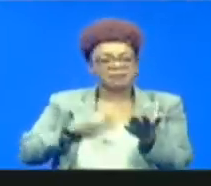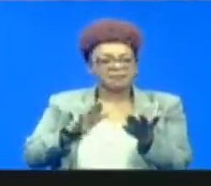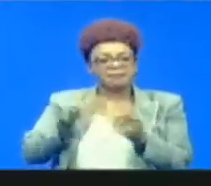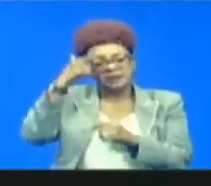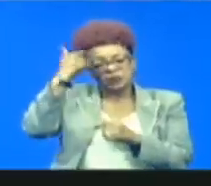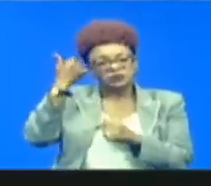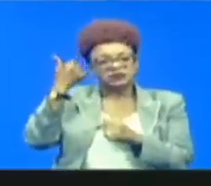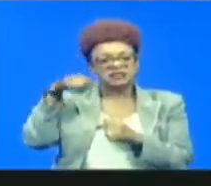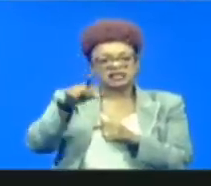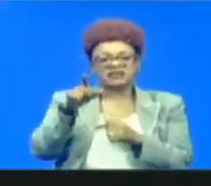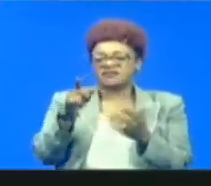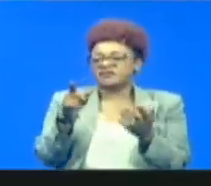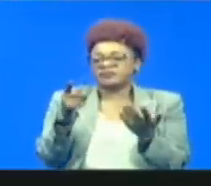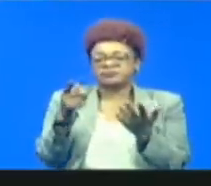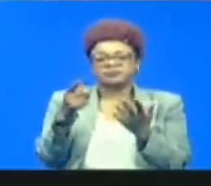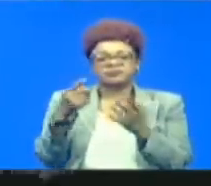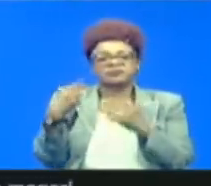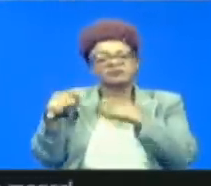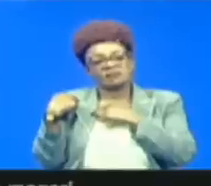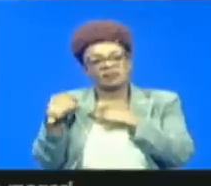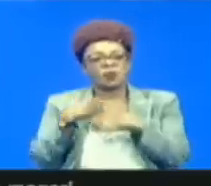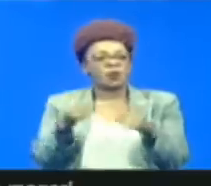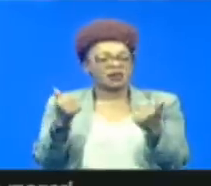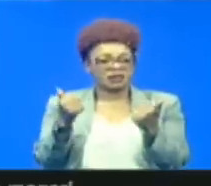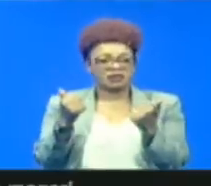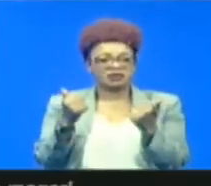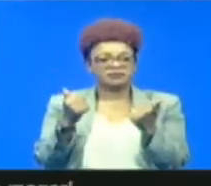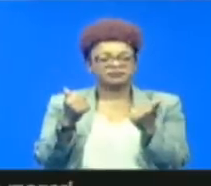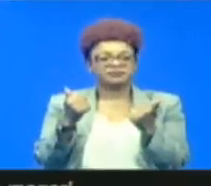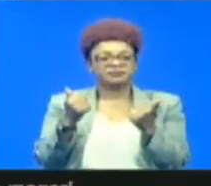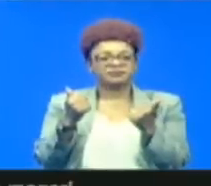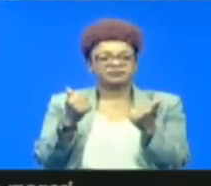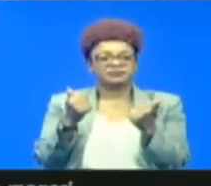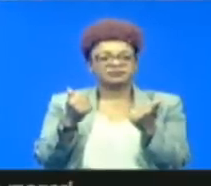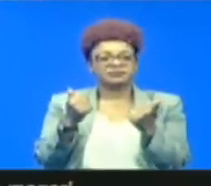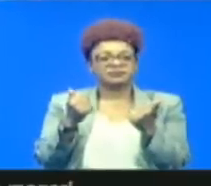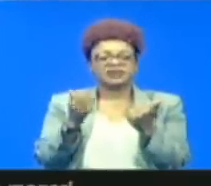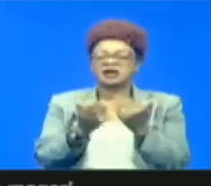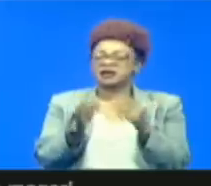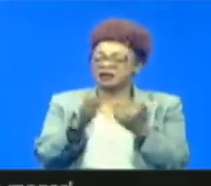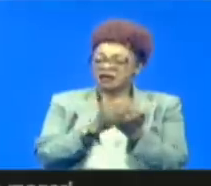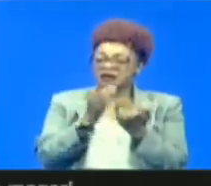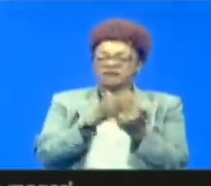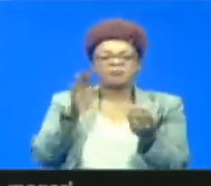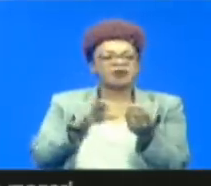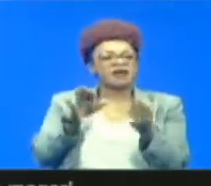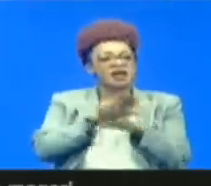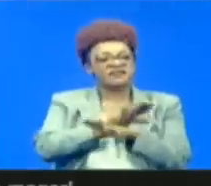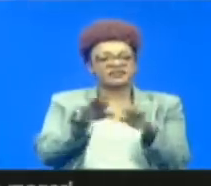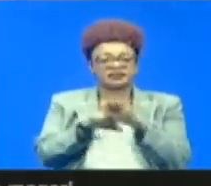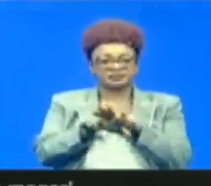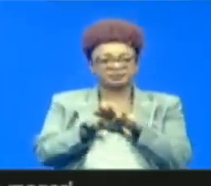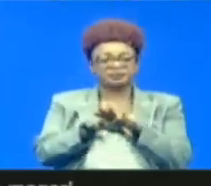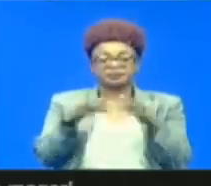kaa yeye. Sasa tuseme yeye ndio amekaa poa, anajiweza. Yeye ndio alikuwa ameshikilia mom everything. Kulingana na familia